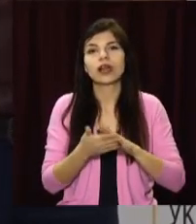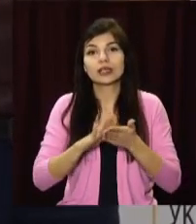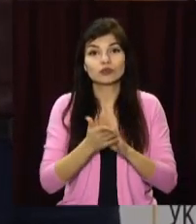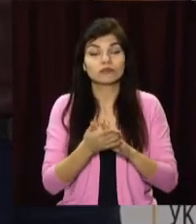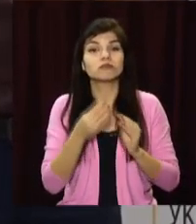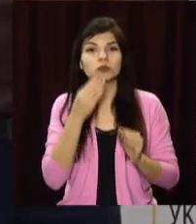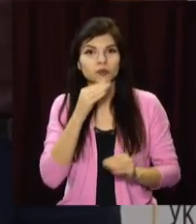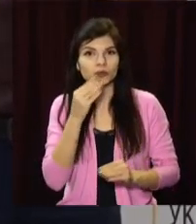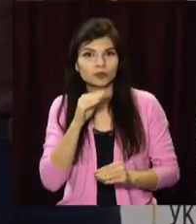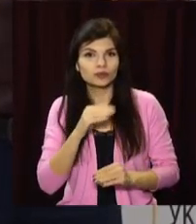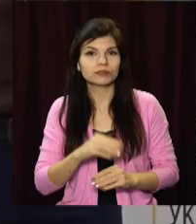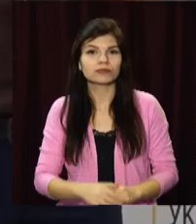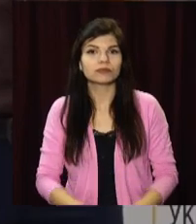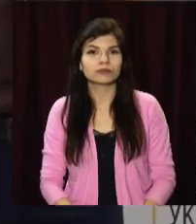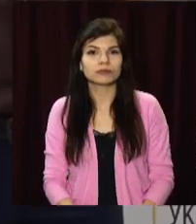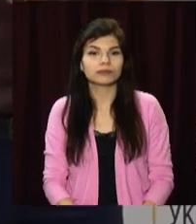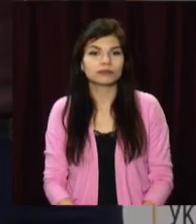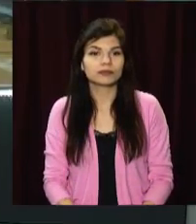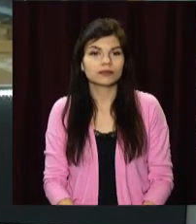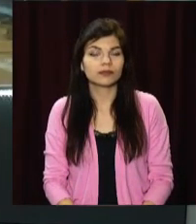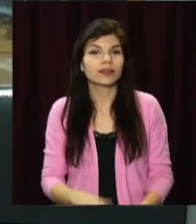і ситуація ця покращується.